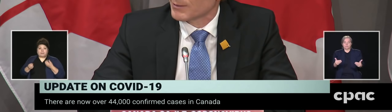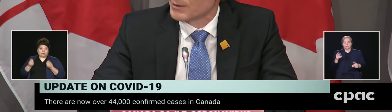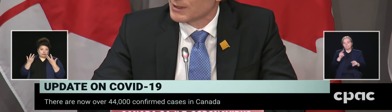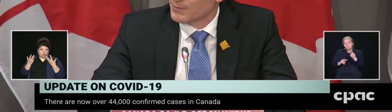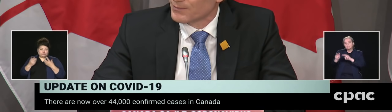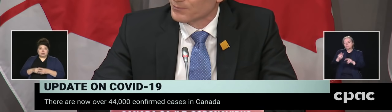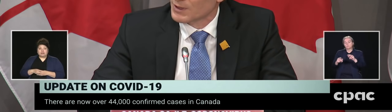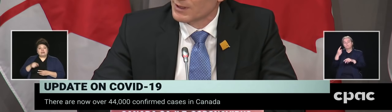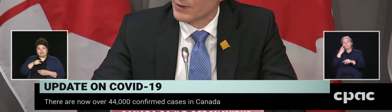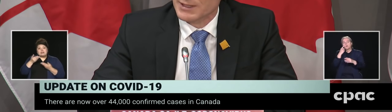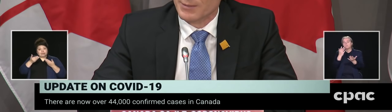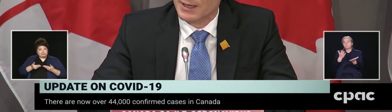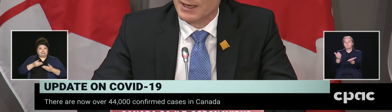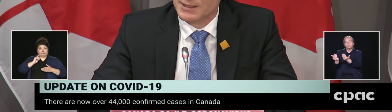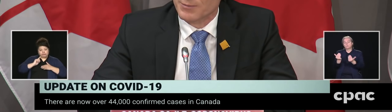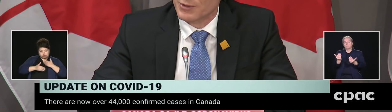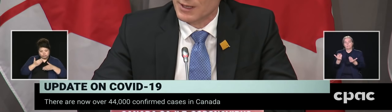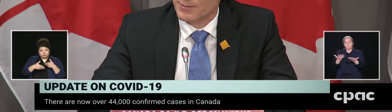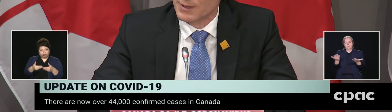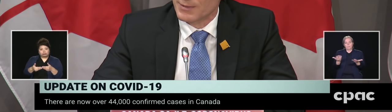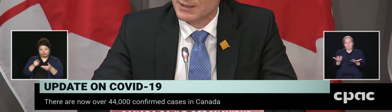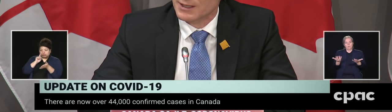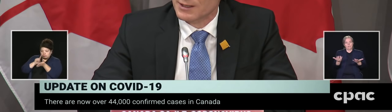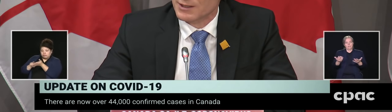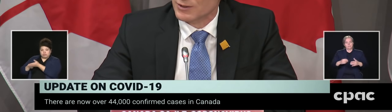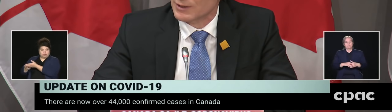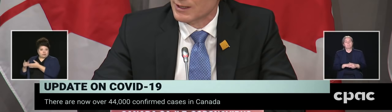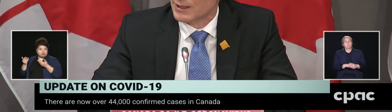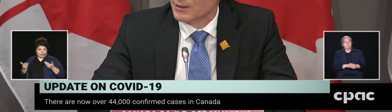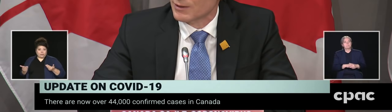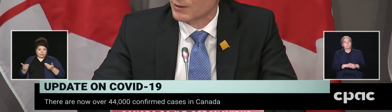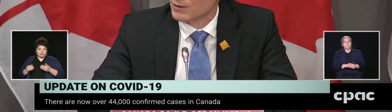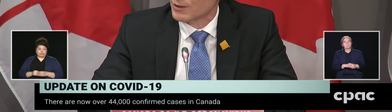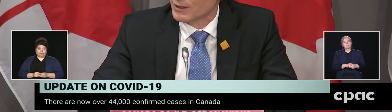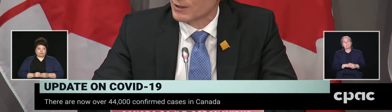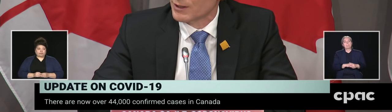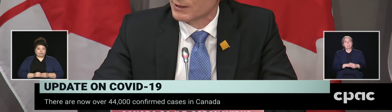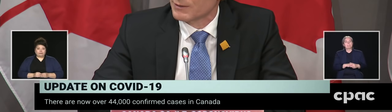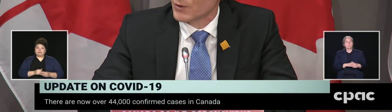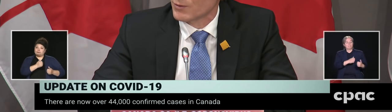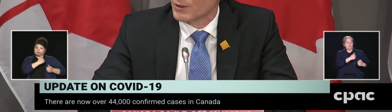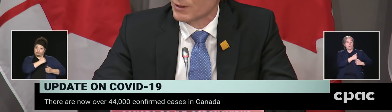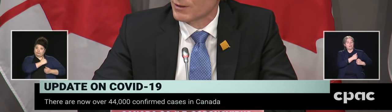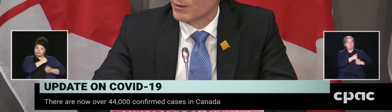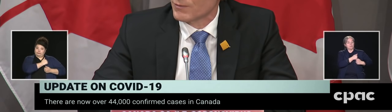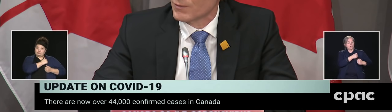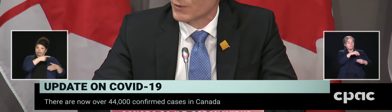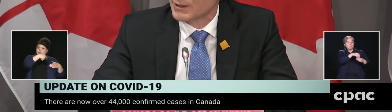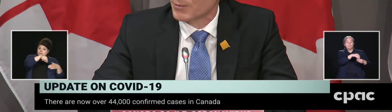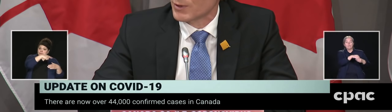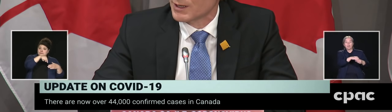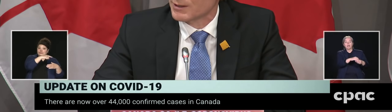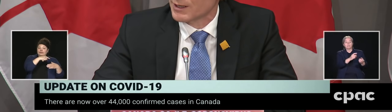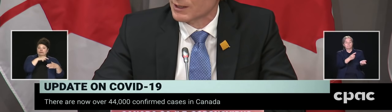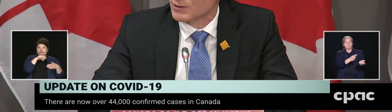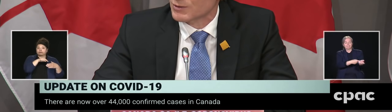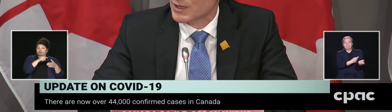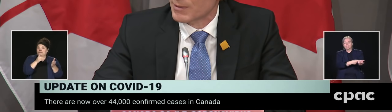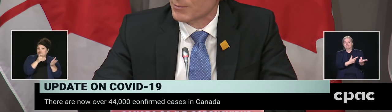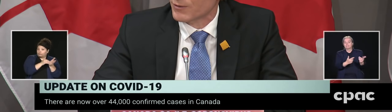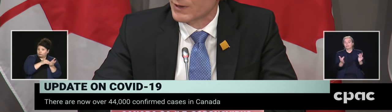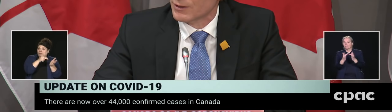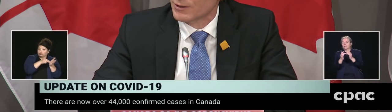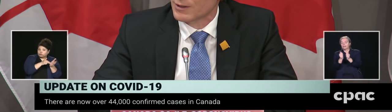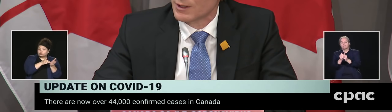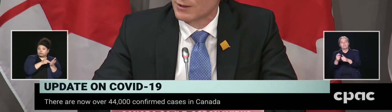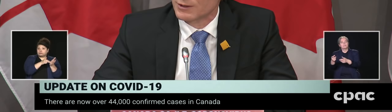gens les forces armées canadiennes puis les médics qui sont connectés vont être déployés dans les régions du